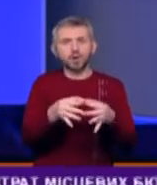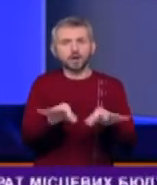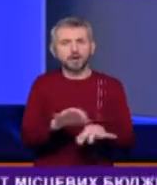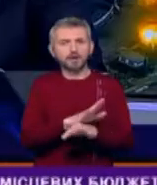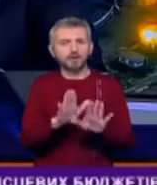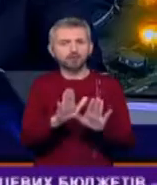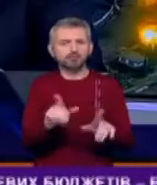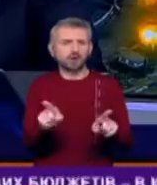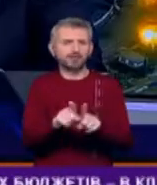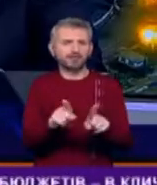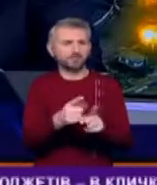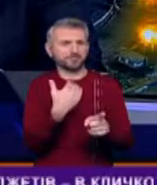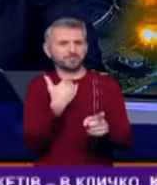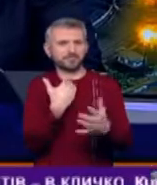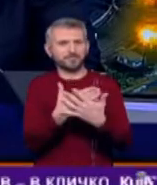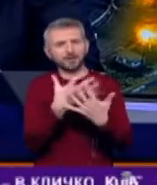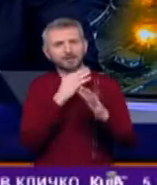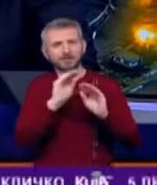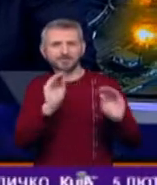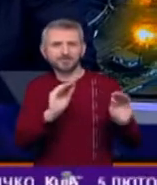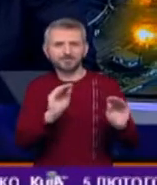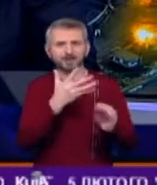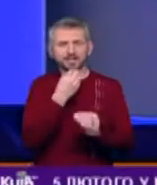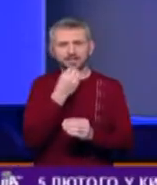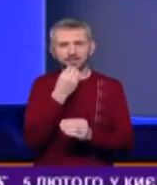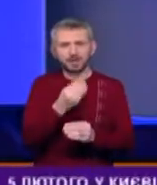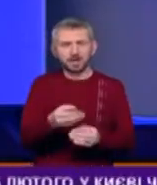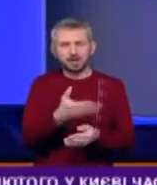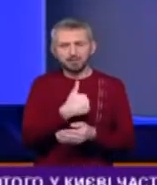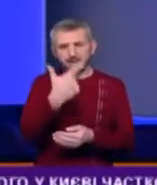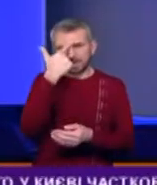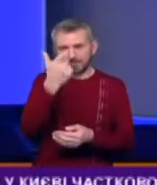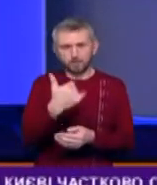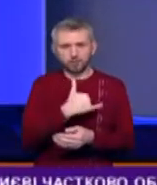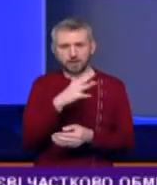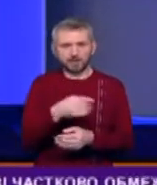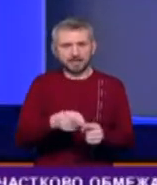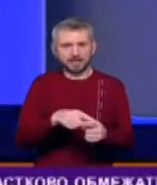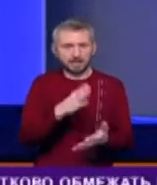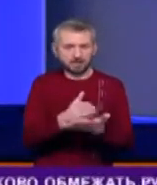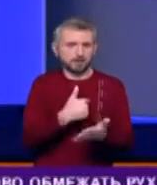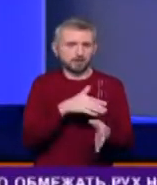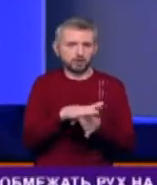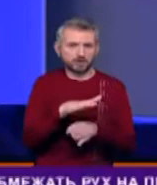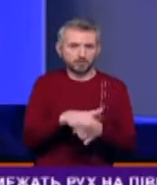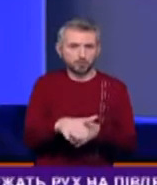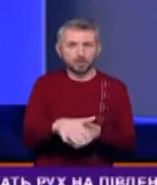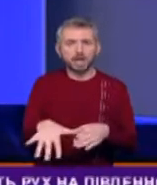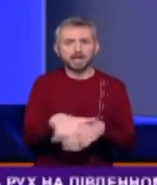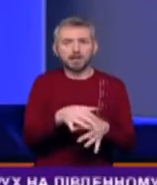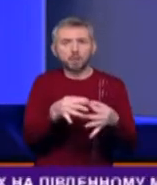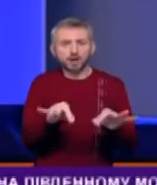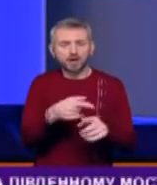лише такі фасадні штуки, які ну, от, ми заявили, да, у нас все це є і ми дотримуємося. Демократія –